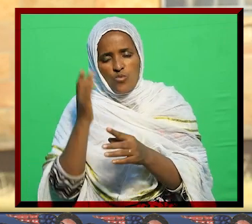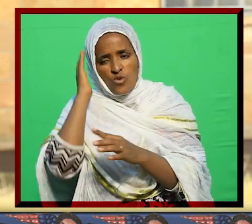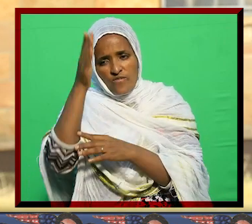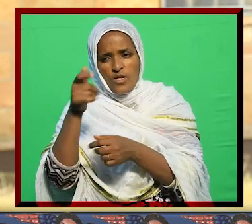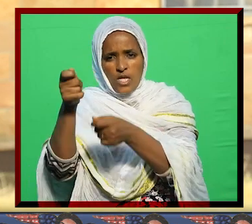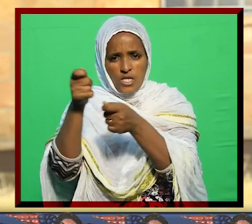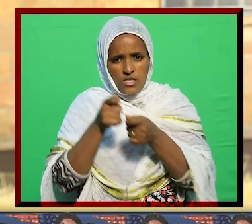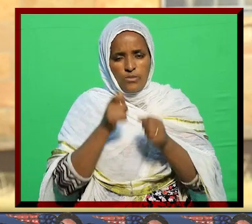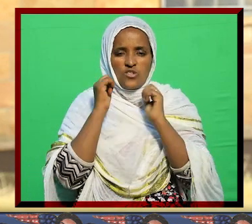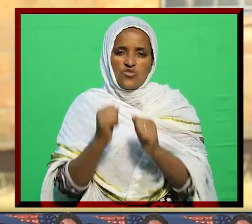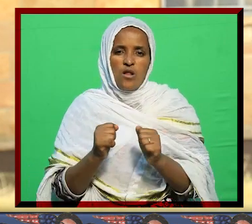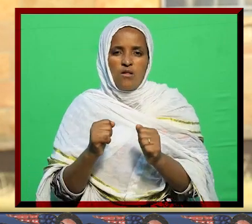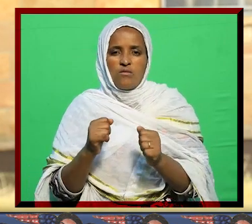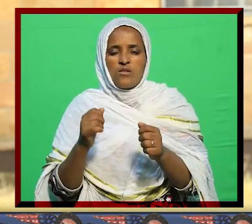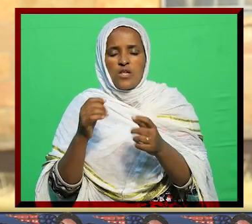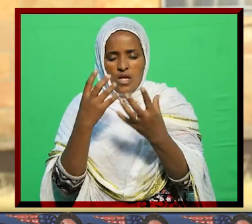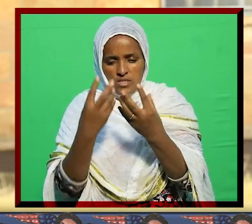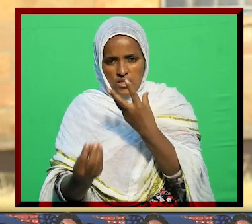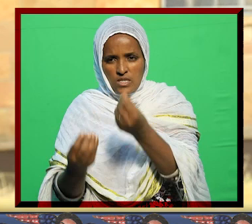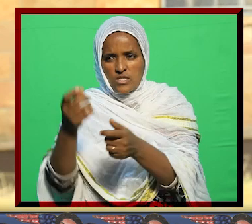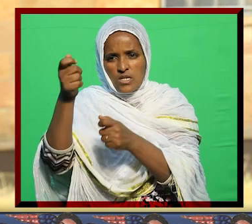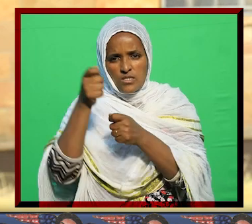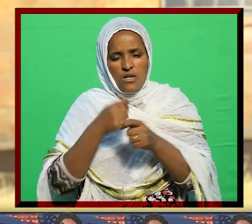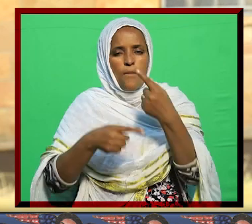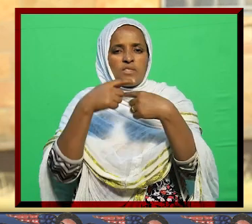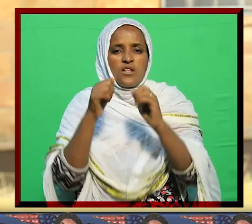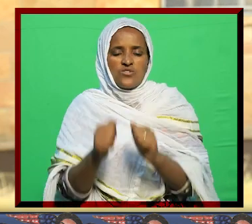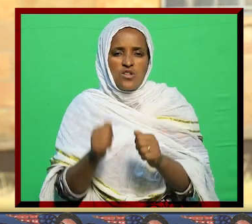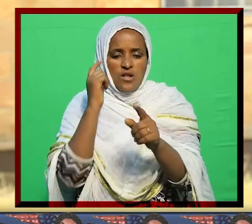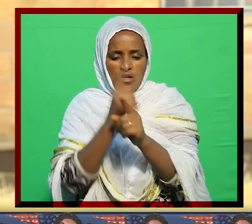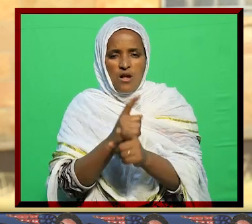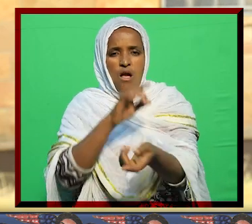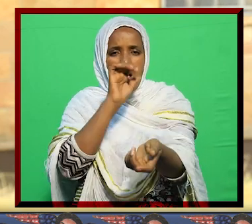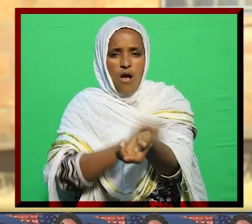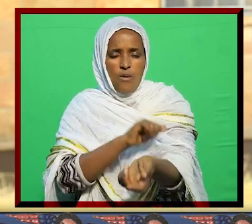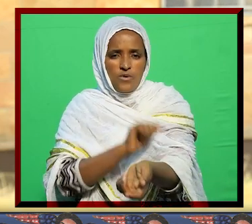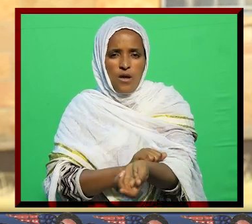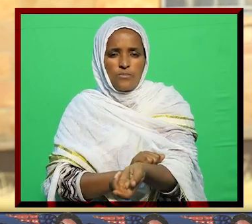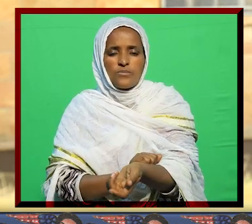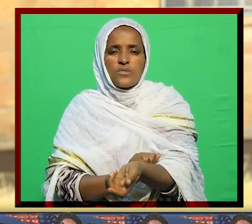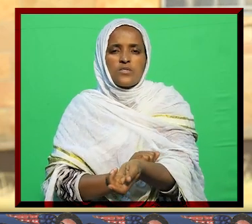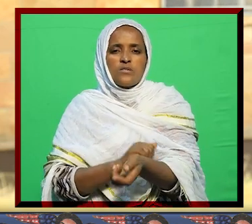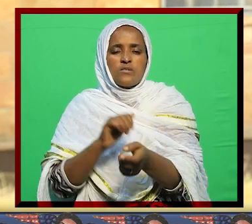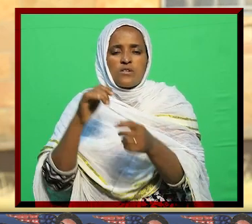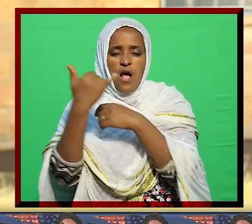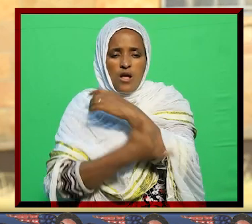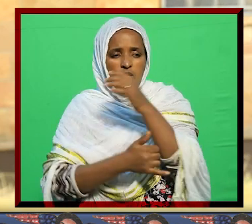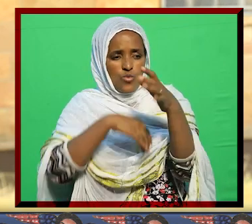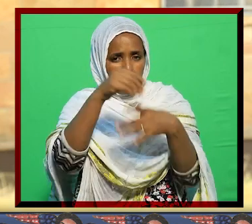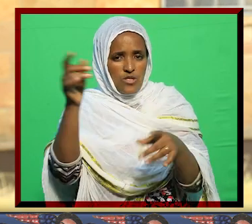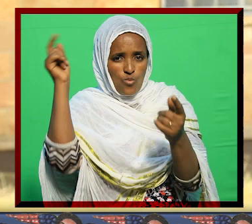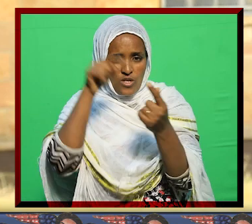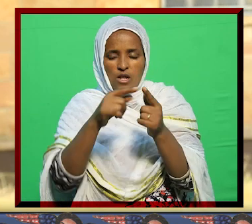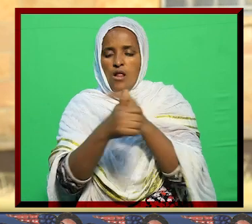አላት ሊስበን ይችላል። እያለ ፍቅሩ እየሳበና እያለ ሊያመጣን ይችላል። ልክ አብርሃም ንጻም ቢሄርከው ተፈለጥ ማዝማዲከ